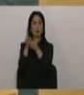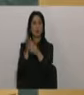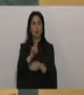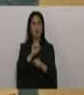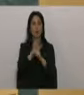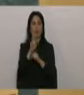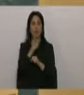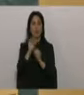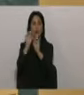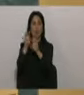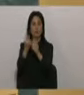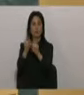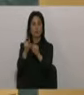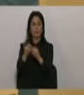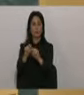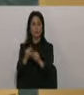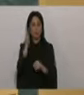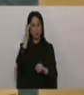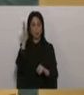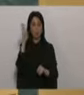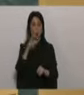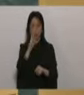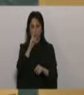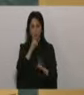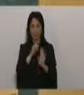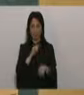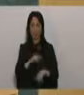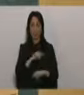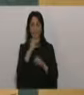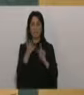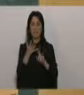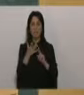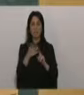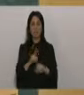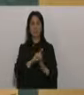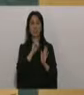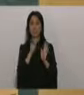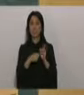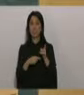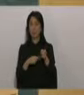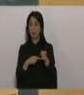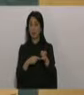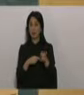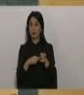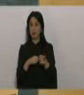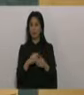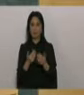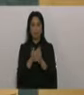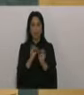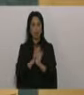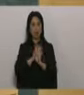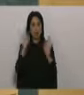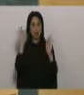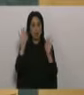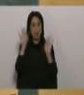კოვიდ ფონდშია ჩარიცხული, ეს სულელური ტყუილია. შემდეგი მეხუთე იყო კითხვა. აი ეს ახალი საოცარი